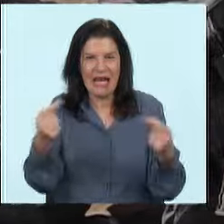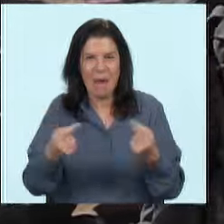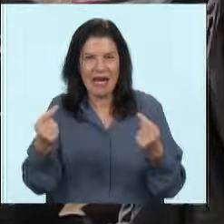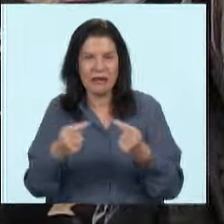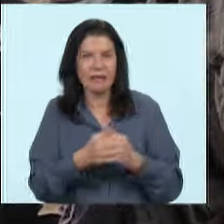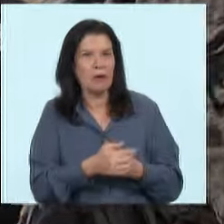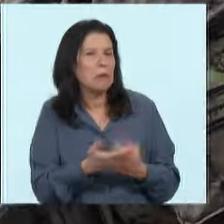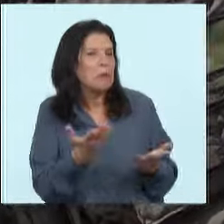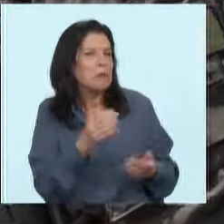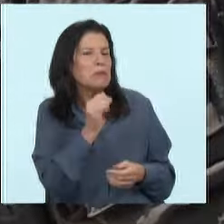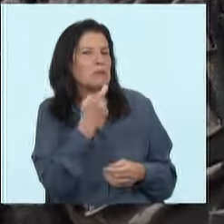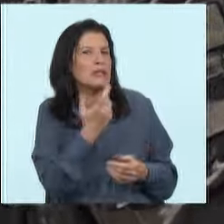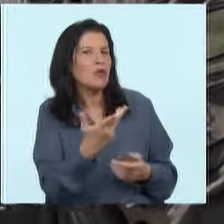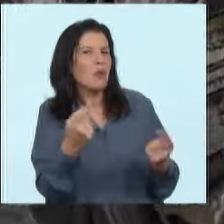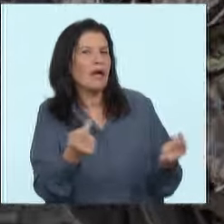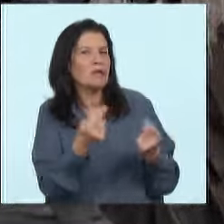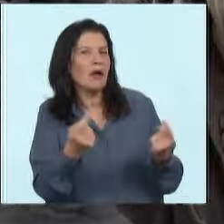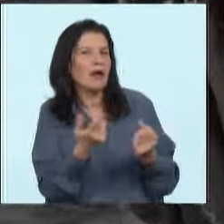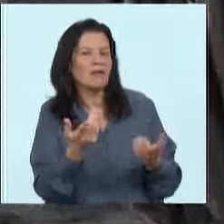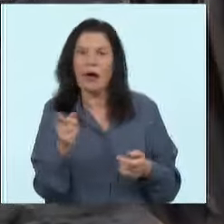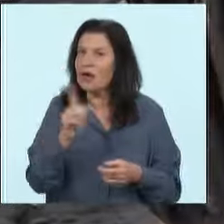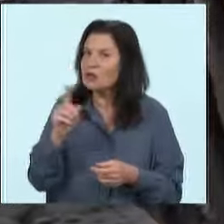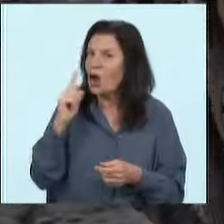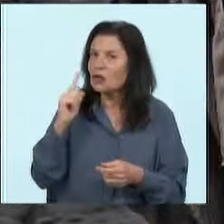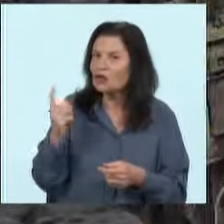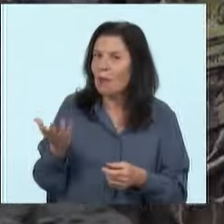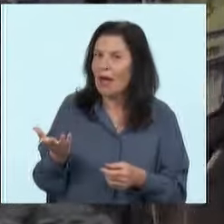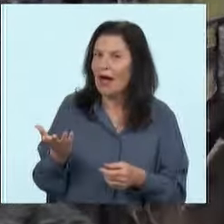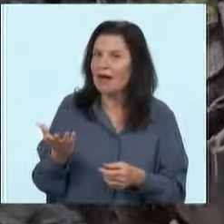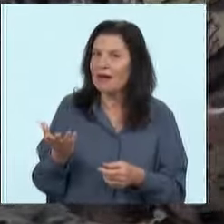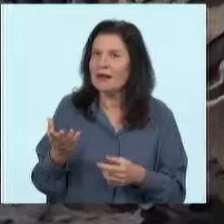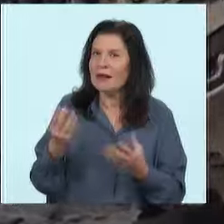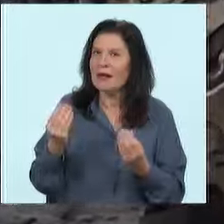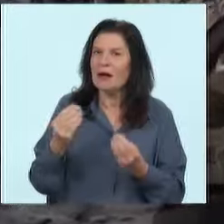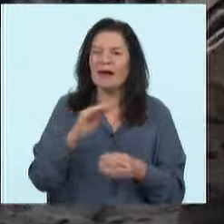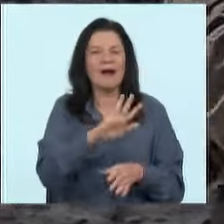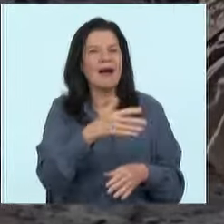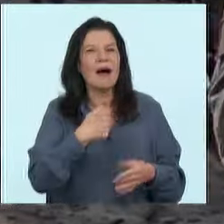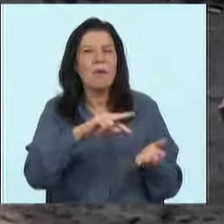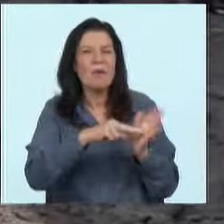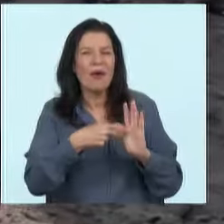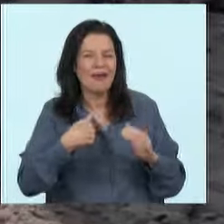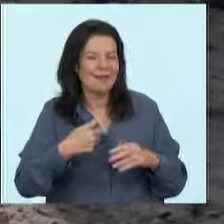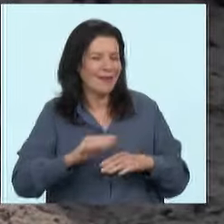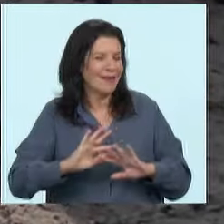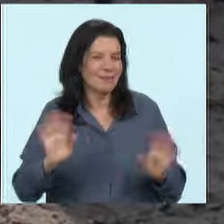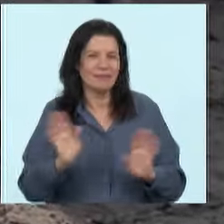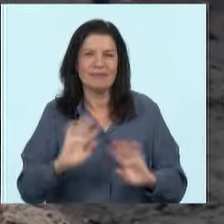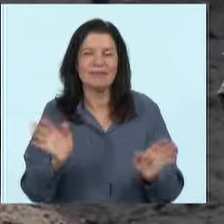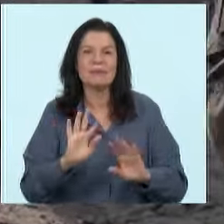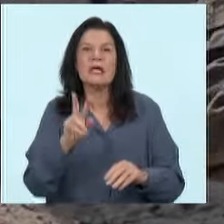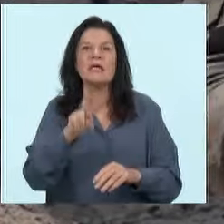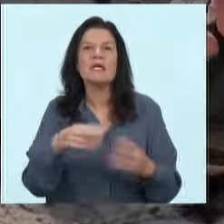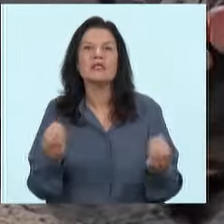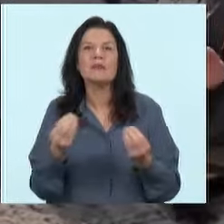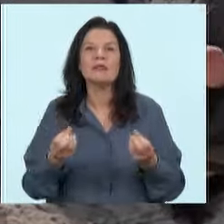קורה בארץ? בארץ רבים על הציר הזה. שומע, אבל תדעי, מוריה, משהו חשוב. שאתה לא עוסק בפוליטיקה. לא, לא, שאני לא עוסק בפוליטיקה, זה אני שם בצד. יש משהו מדהים. עכשיו שנכנסת,